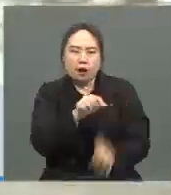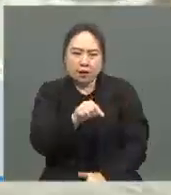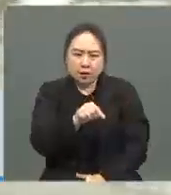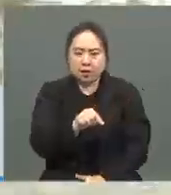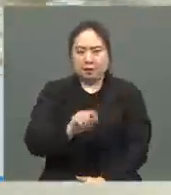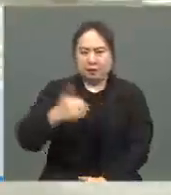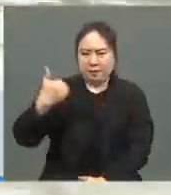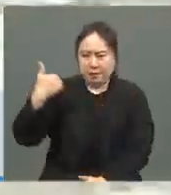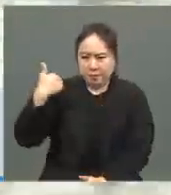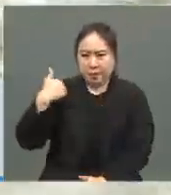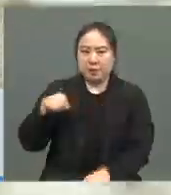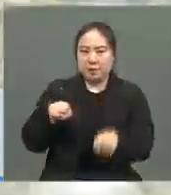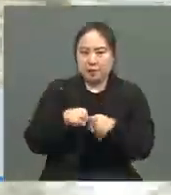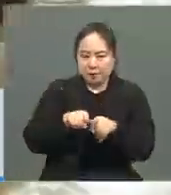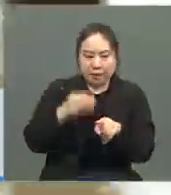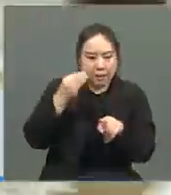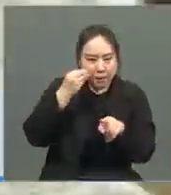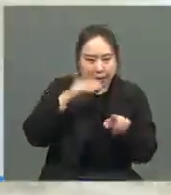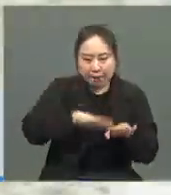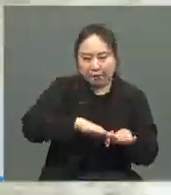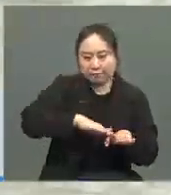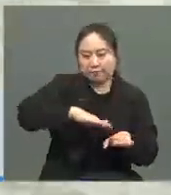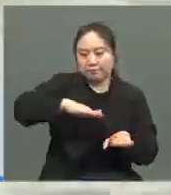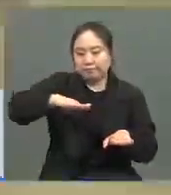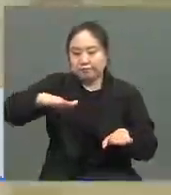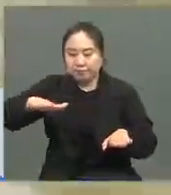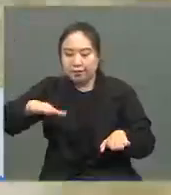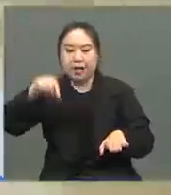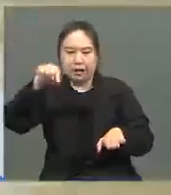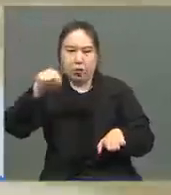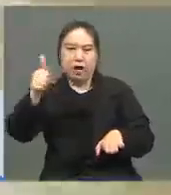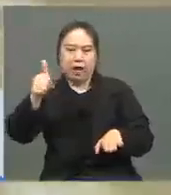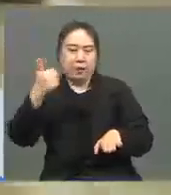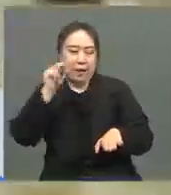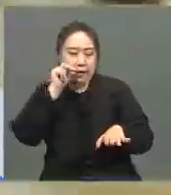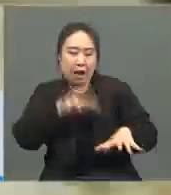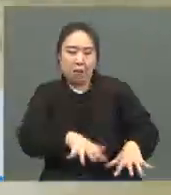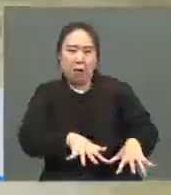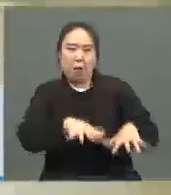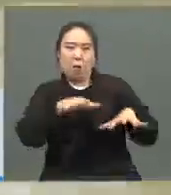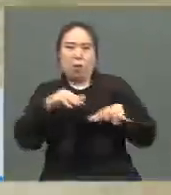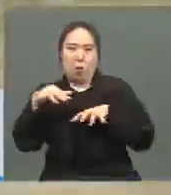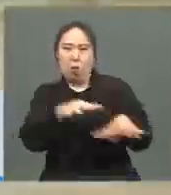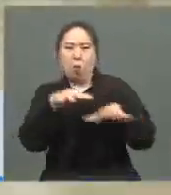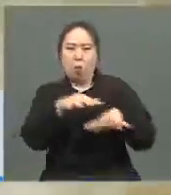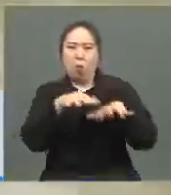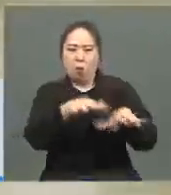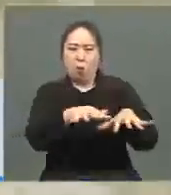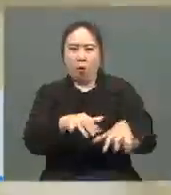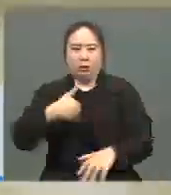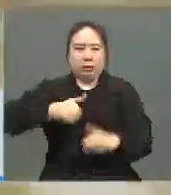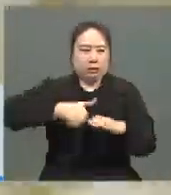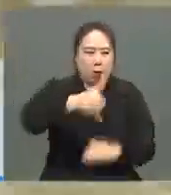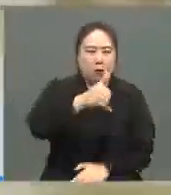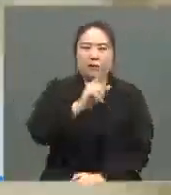จุดก็ยังมีเนินให้สามารถอาศัยอยู่ได้แล้วก็บางช่วงที่น้ำขึ้นนะคะก็จะมีกระแสน้ำที่ค่อนข้างเชี่ยวก็ทำให้ยากต่อการออกม